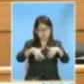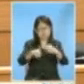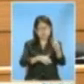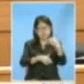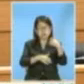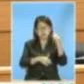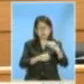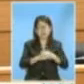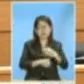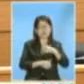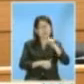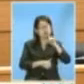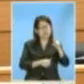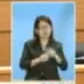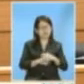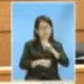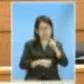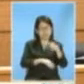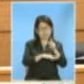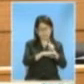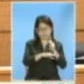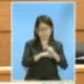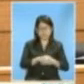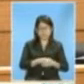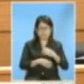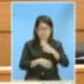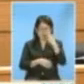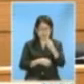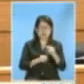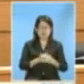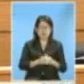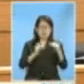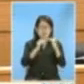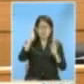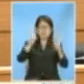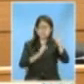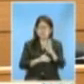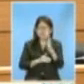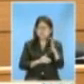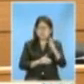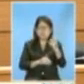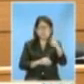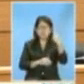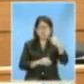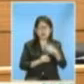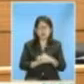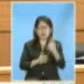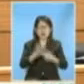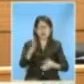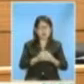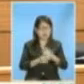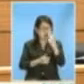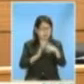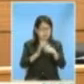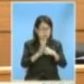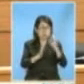มถามท่านประธานนะครับมันไม่เป็นประชาธิปไตยตรงไหนครับเพราะฉะนั้นการที่ท่านเอาเหตุผ